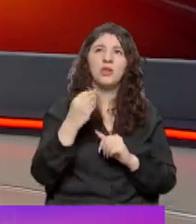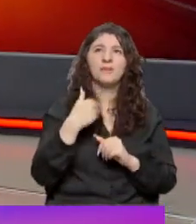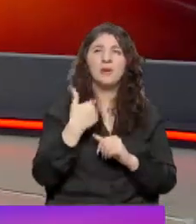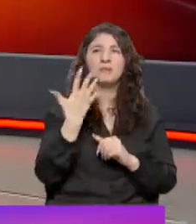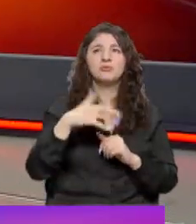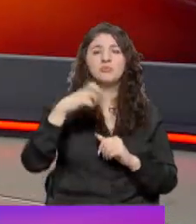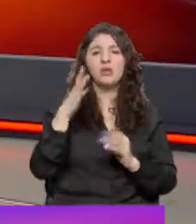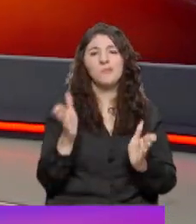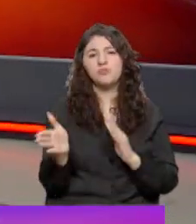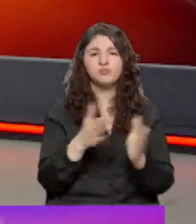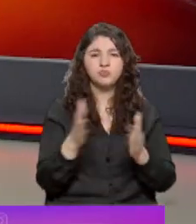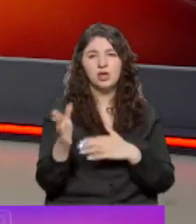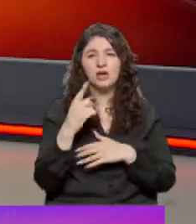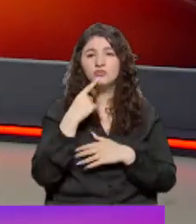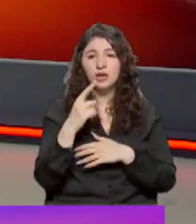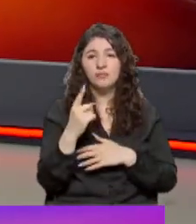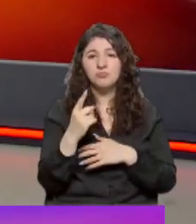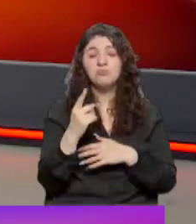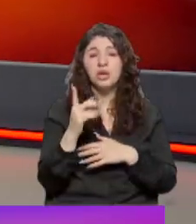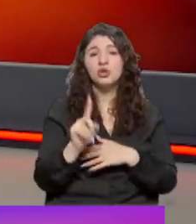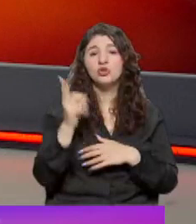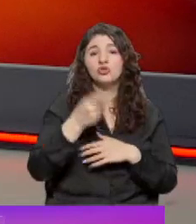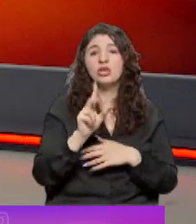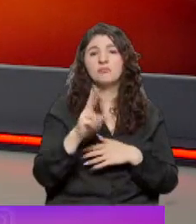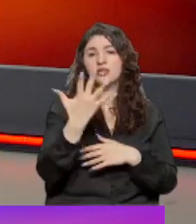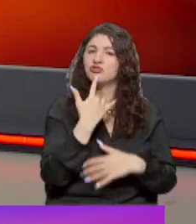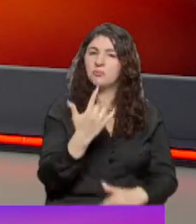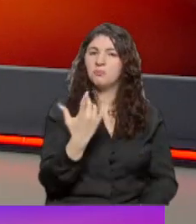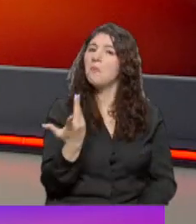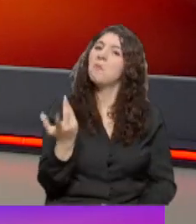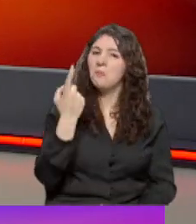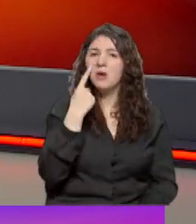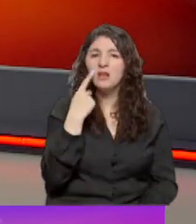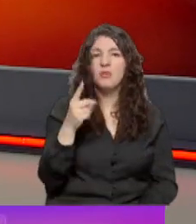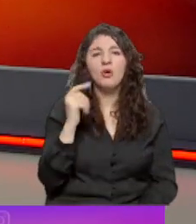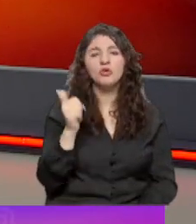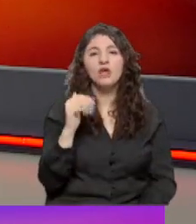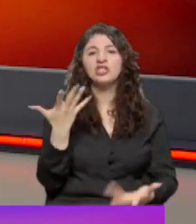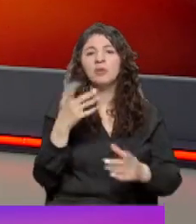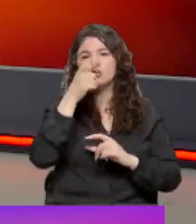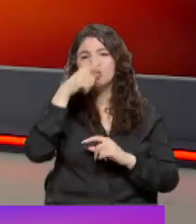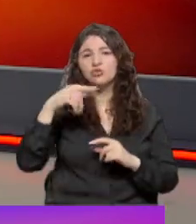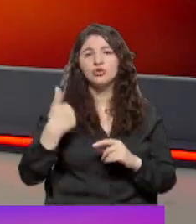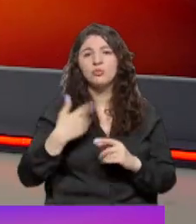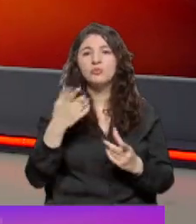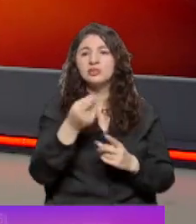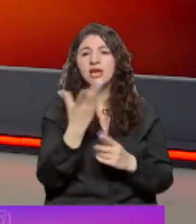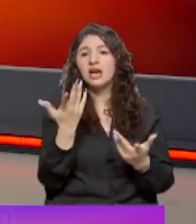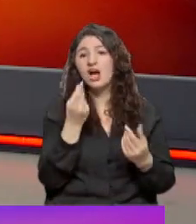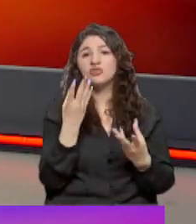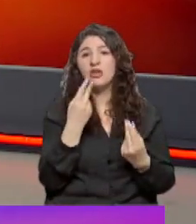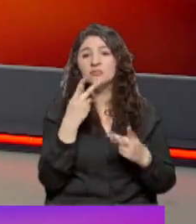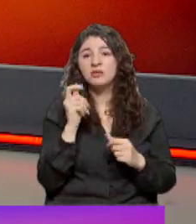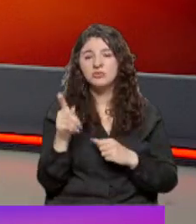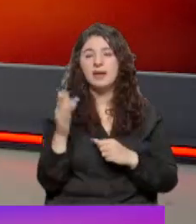oluyor Ben beş puanlık bir sapmayı işaret etmiş olayım yüzde yetmiş beş miyim bakalım o gün acaba TÜİK Bu rakamı kaç